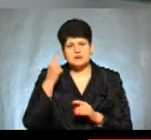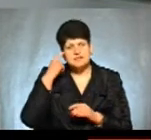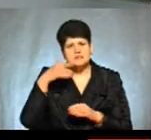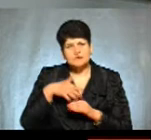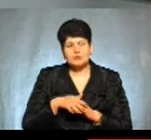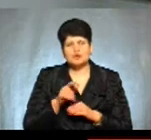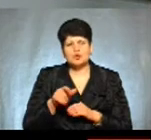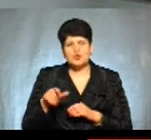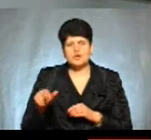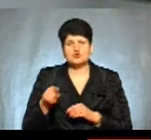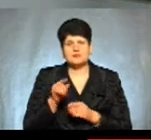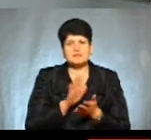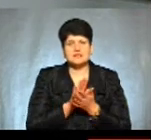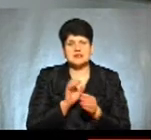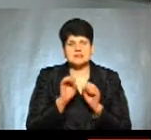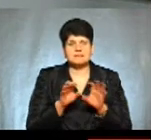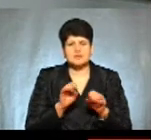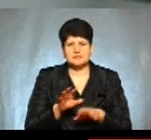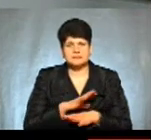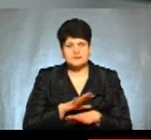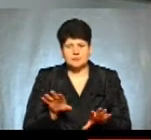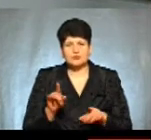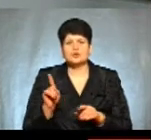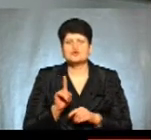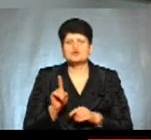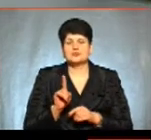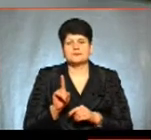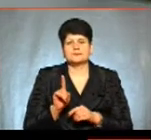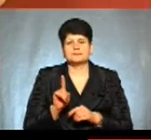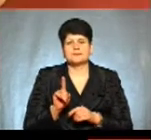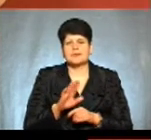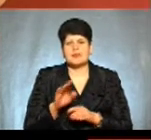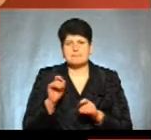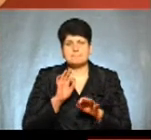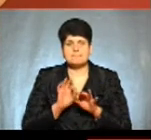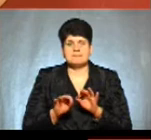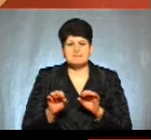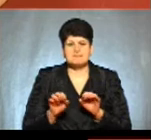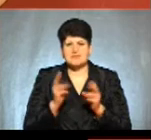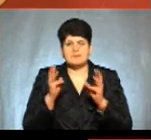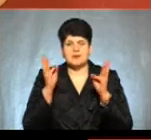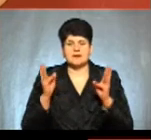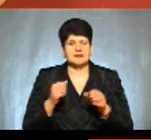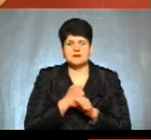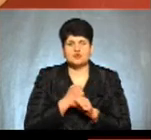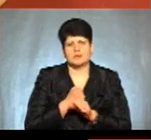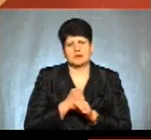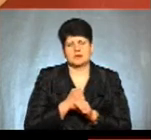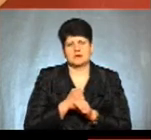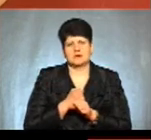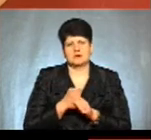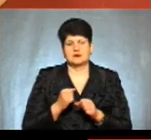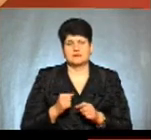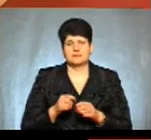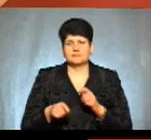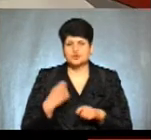щоб такого, скажімо, там і не насмітити, будемо казати, в лісі, і щоб не підпалити ліс і не нанести шкоди. Я ще раз